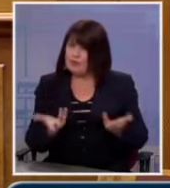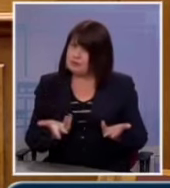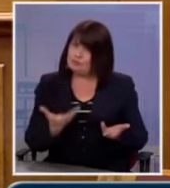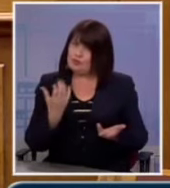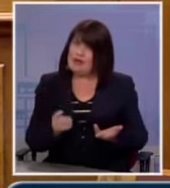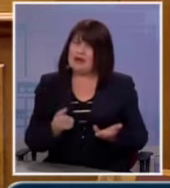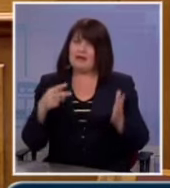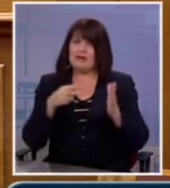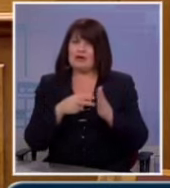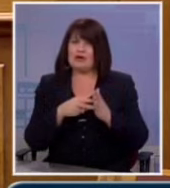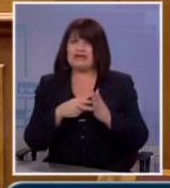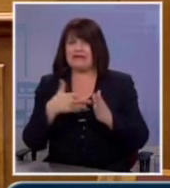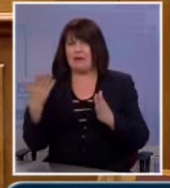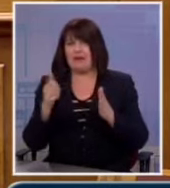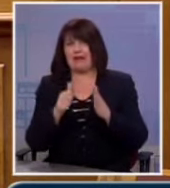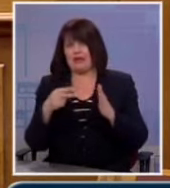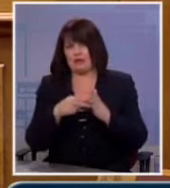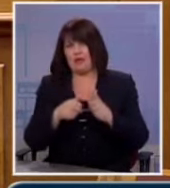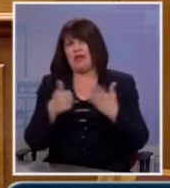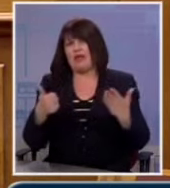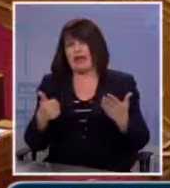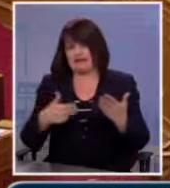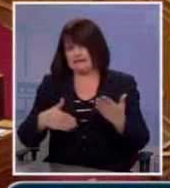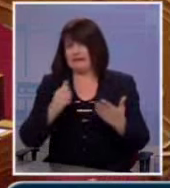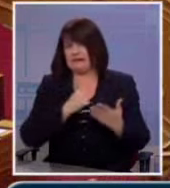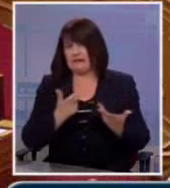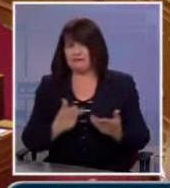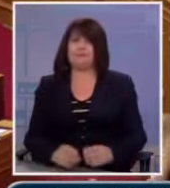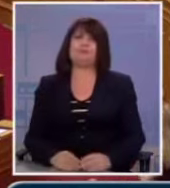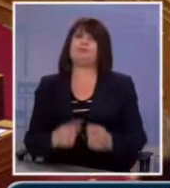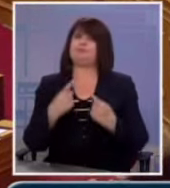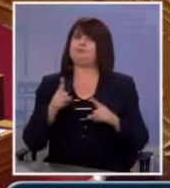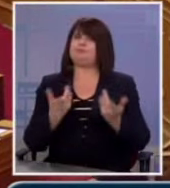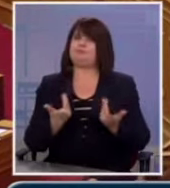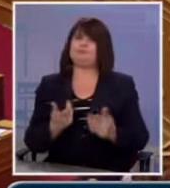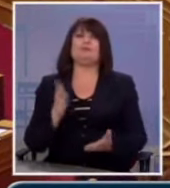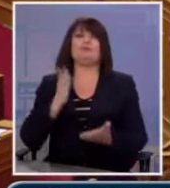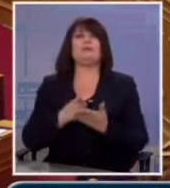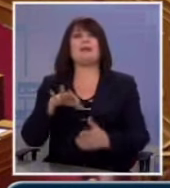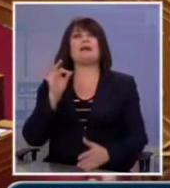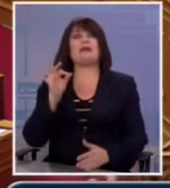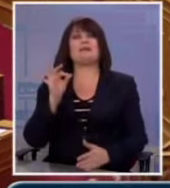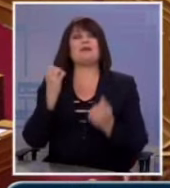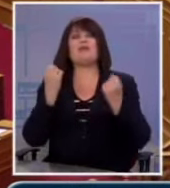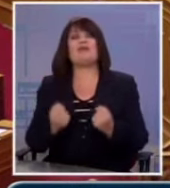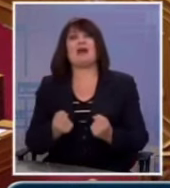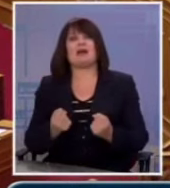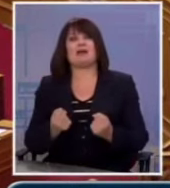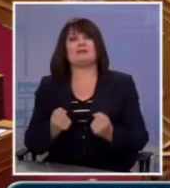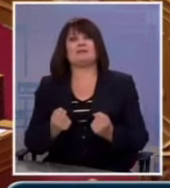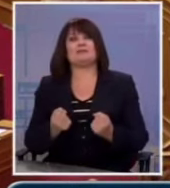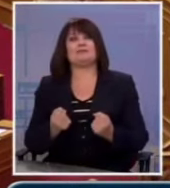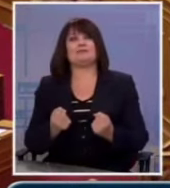για το 15 και το 16. Με τη διαφορά όμως ότι επιλέξαμε τα βάρη